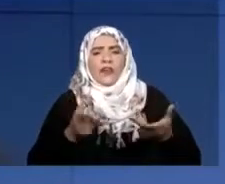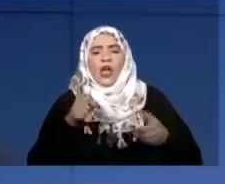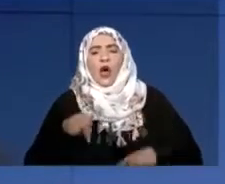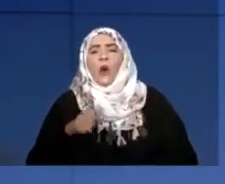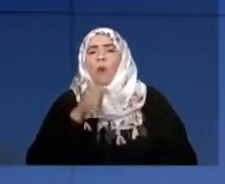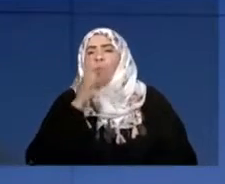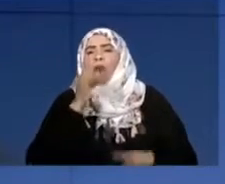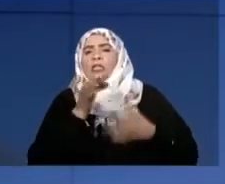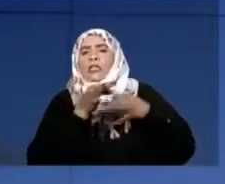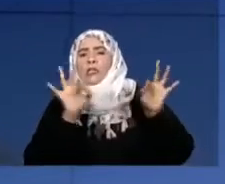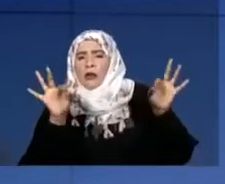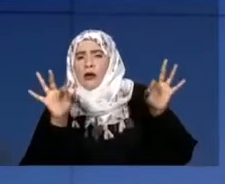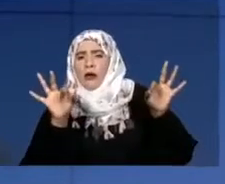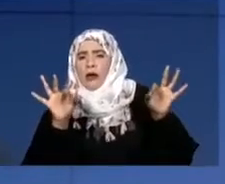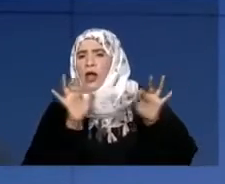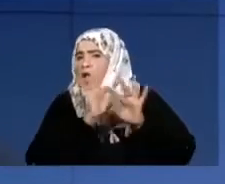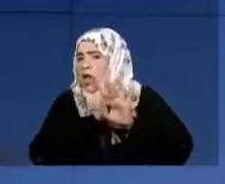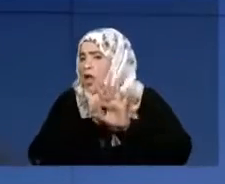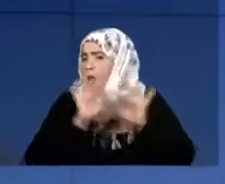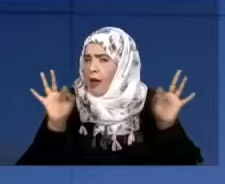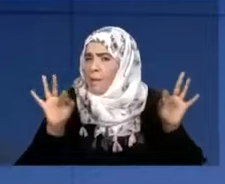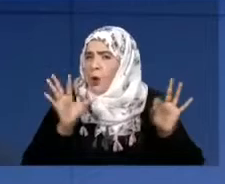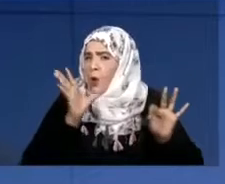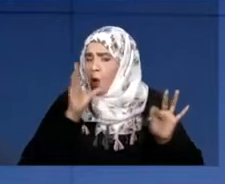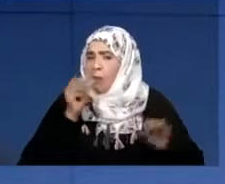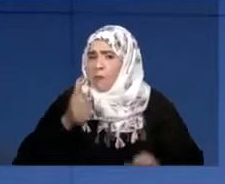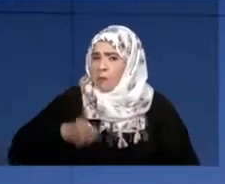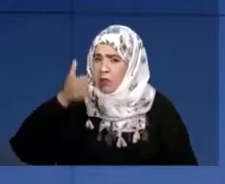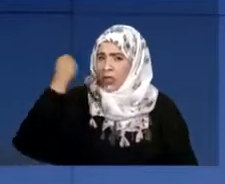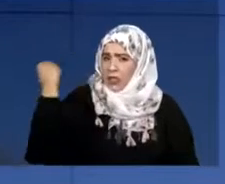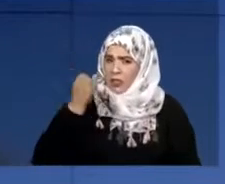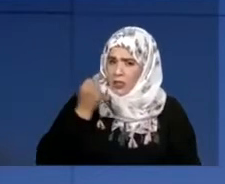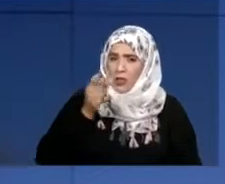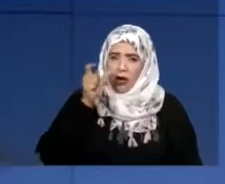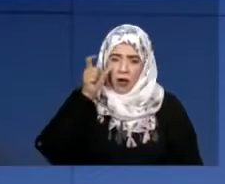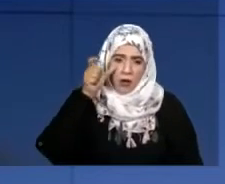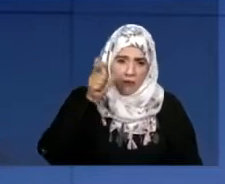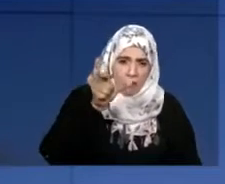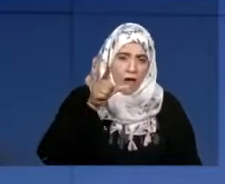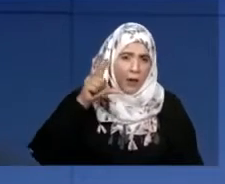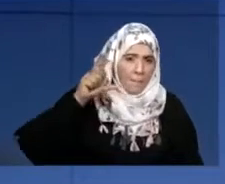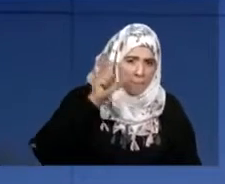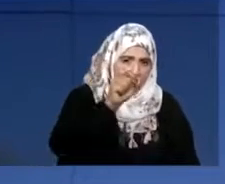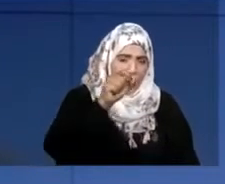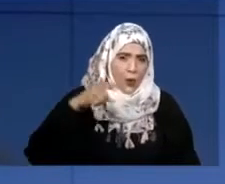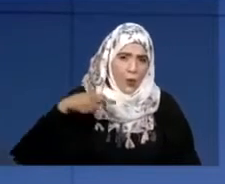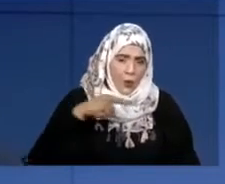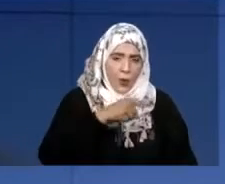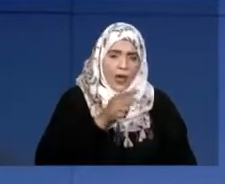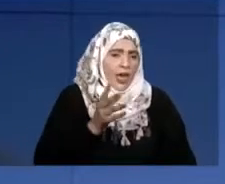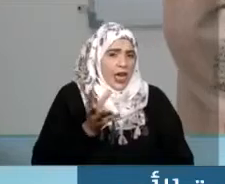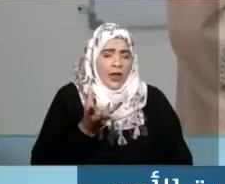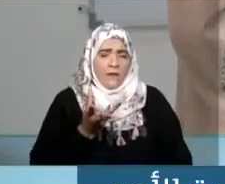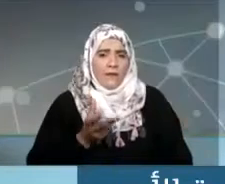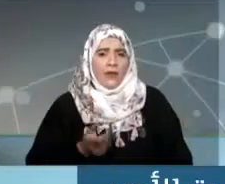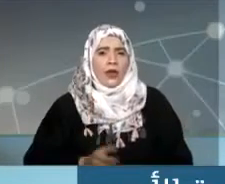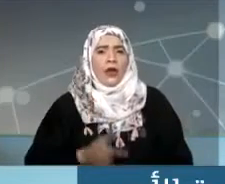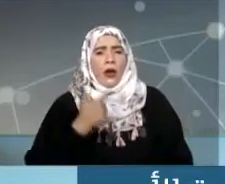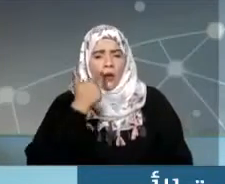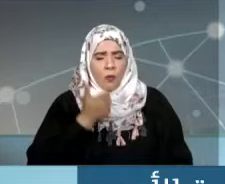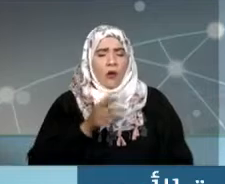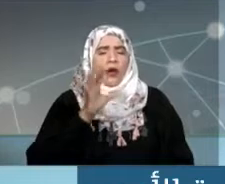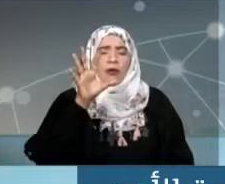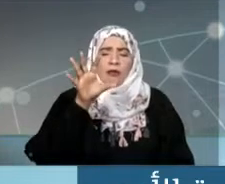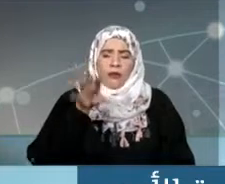جاهزية السلطنة الآن فيما يتعلق بالأمن الإلكتروني؟ ما في شك، هو هذا هاجس طبعا لكل